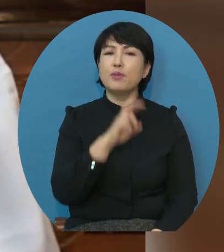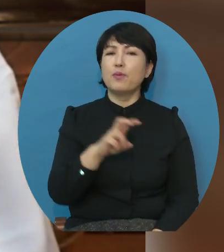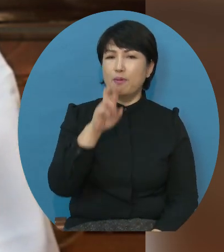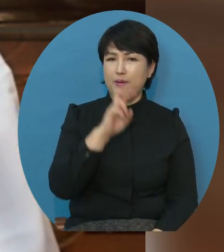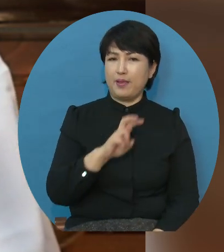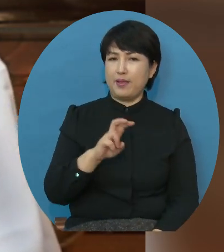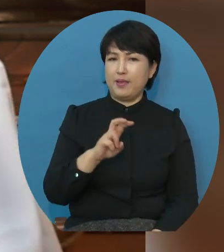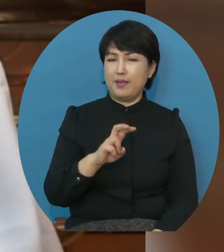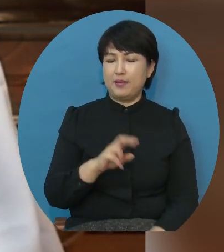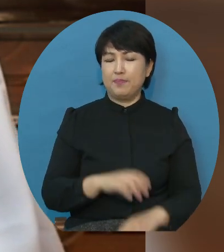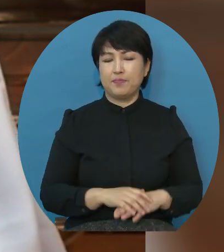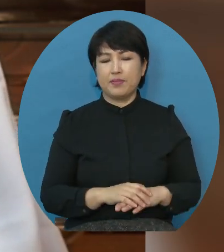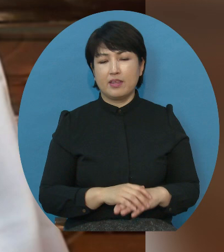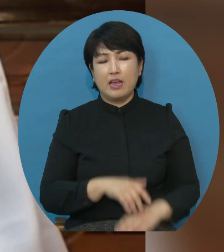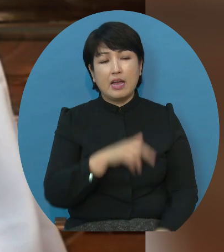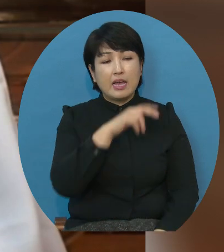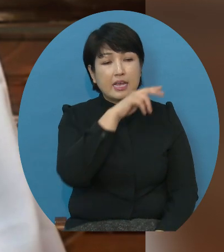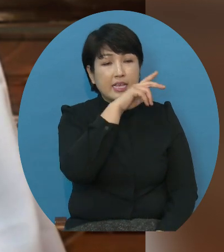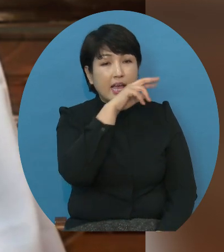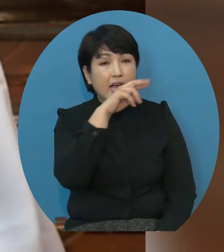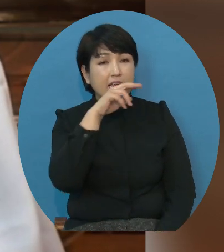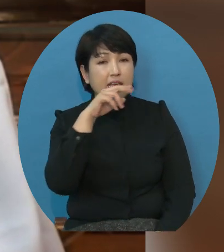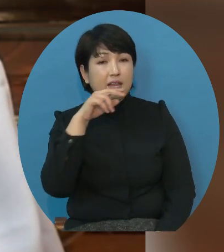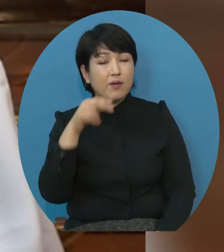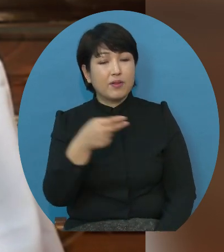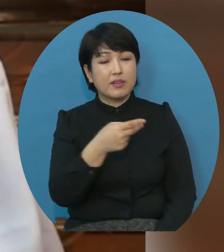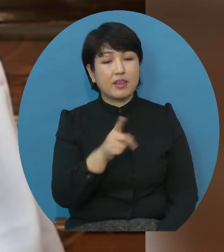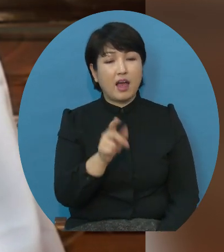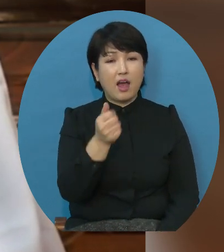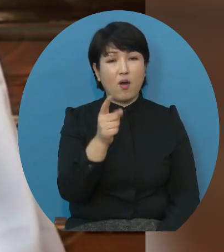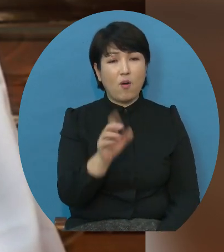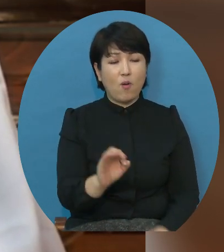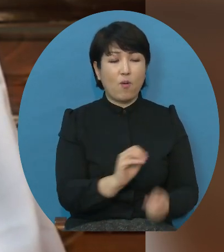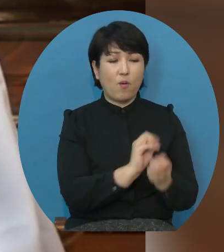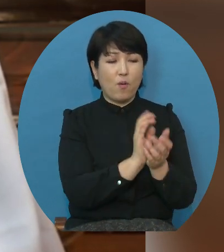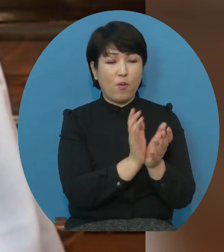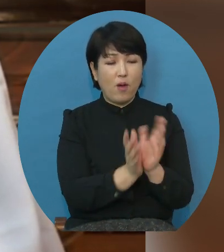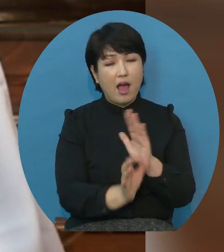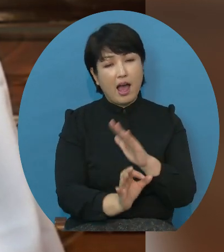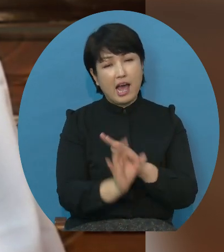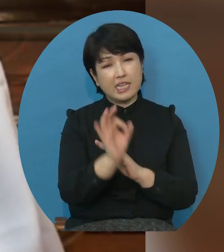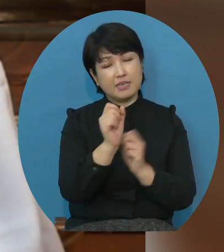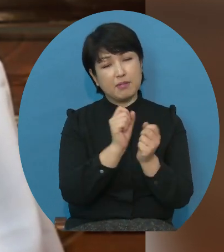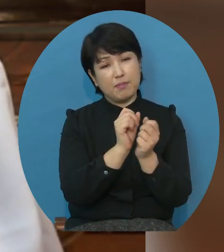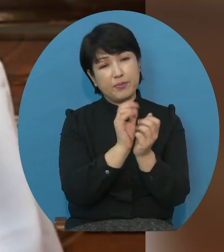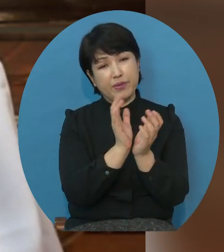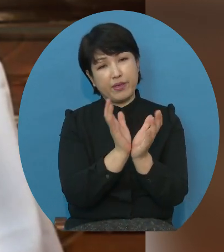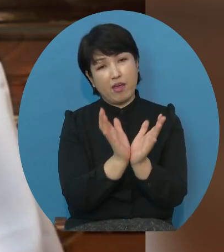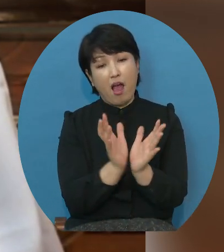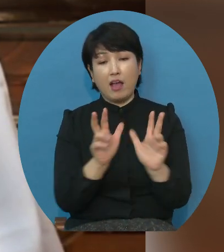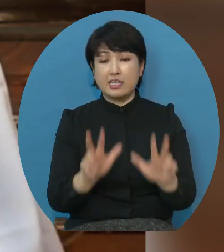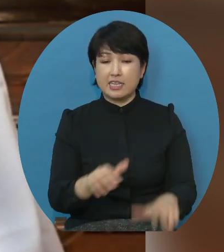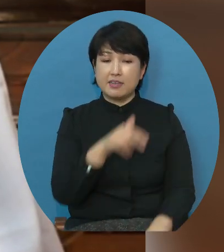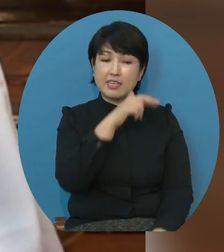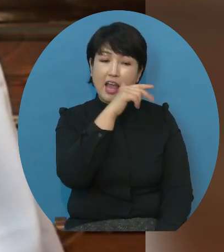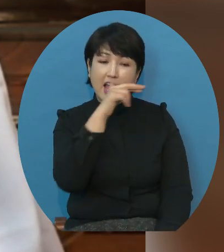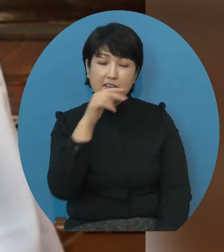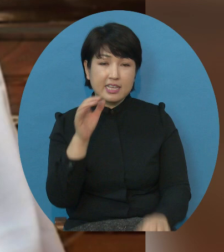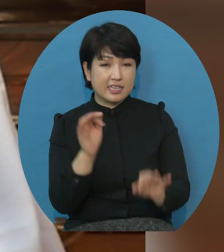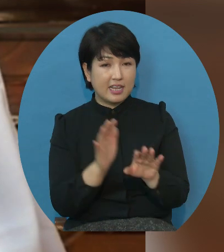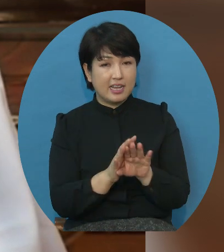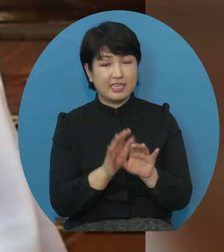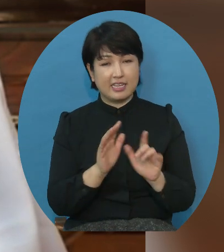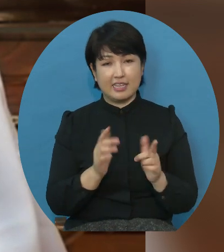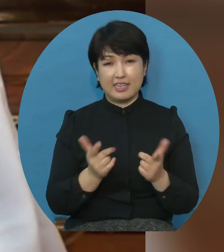노래했다 합니다 향기로운 타워 잇꽃 아침에 피어 1 아직도 향기